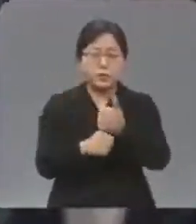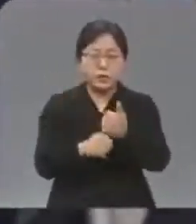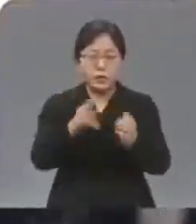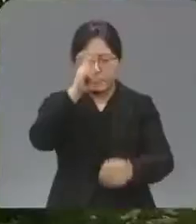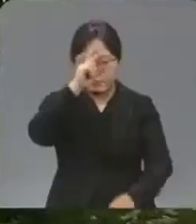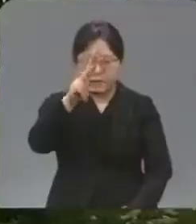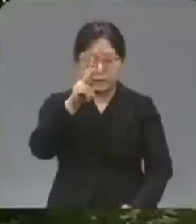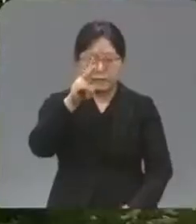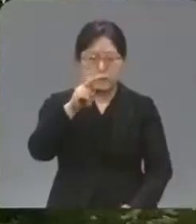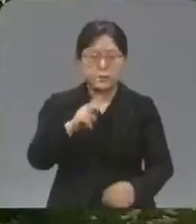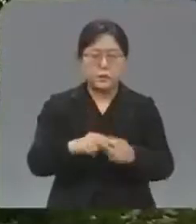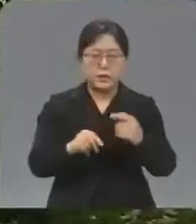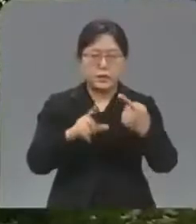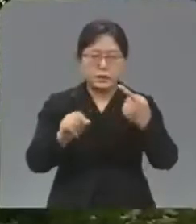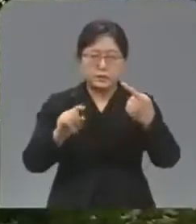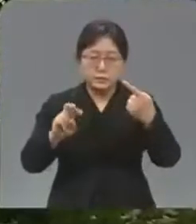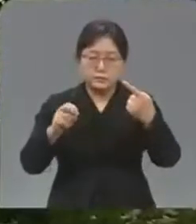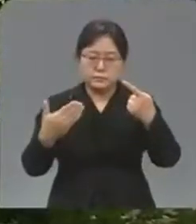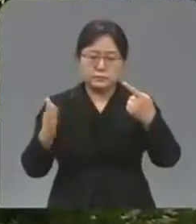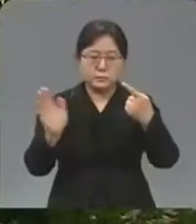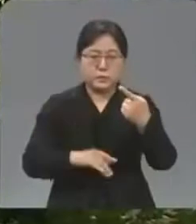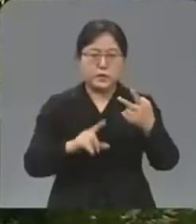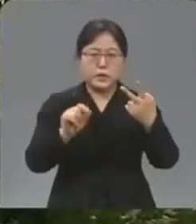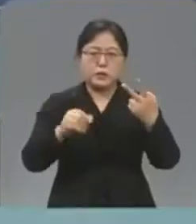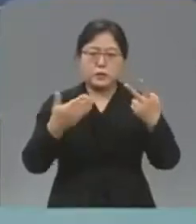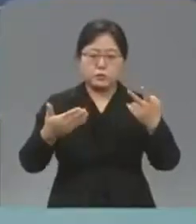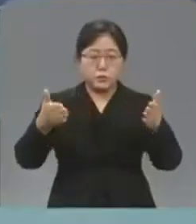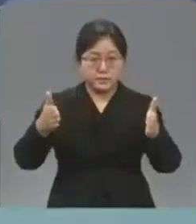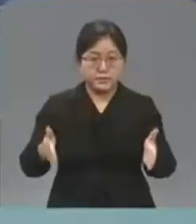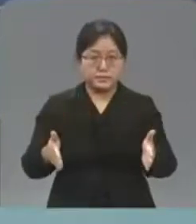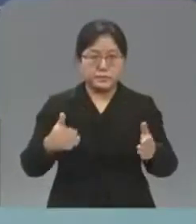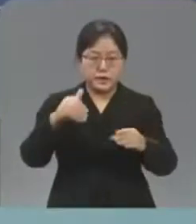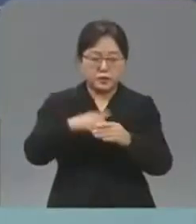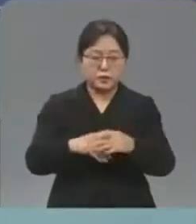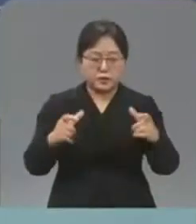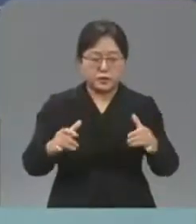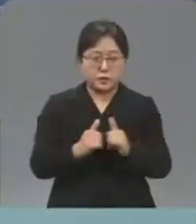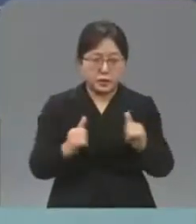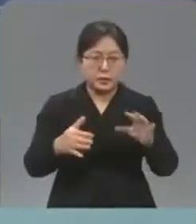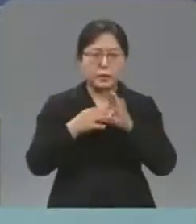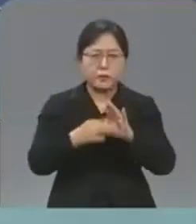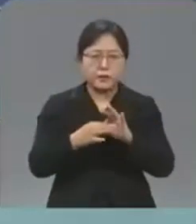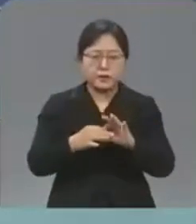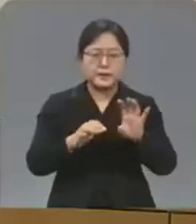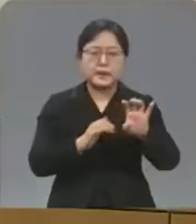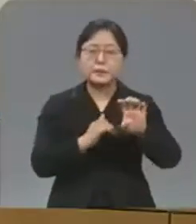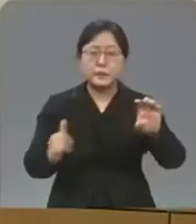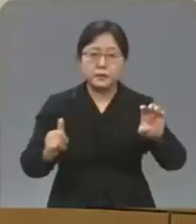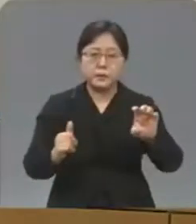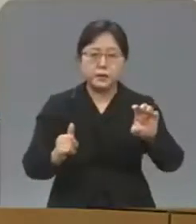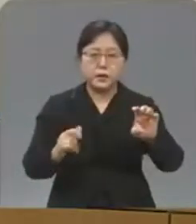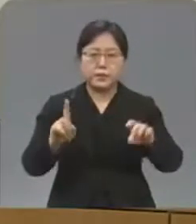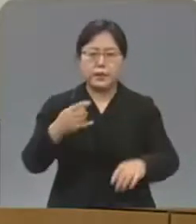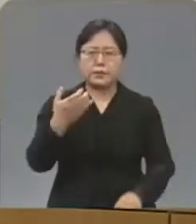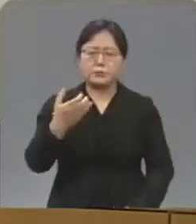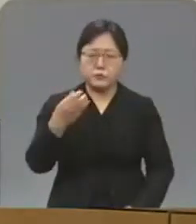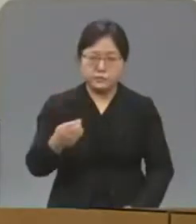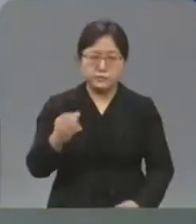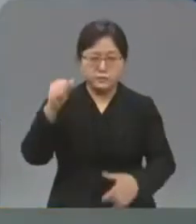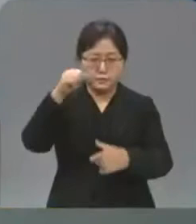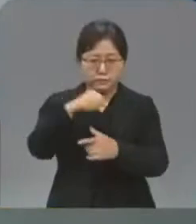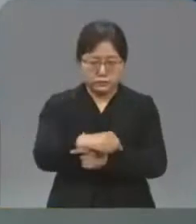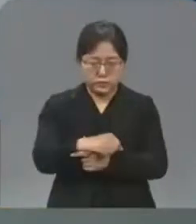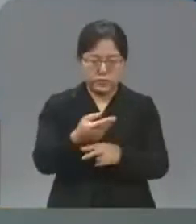박모 씨는 지난 1월 28일부터 2월 9일까지 선거 구민과 관련자 등 40여 명에게 190여만 원